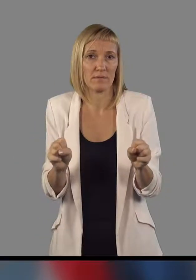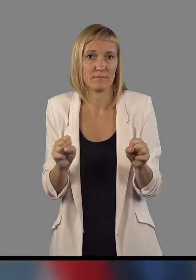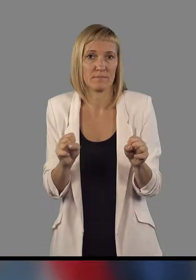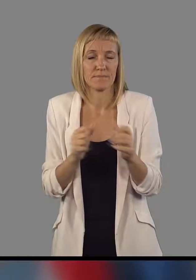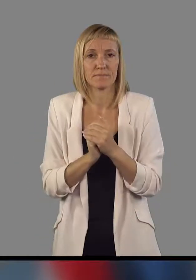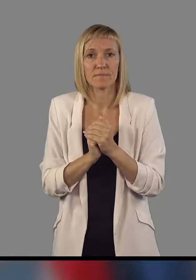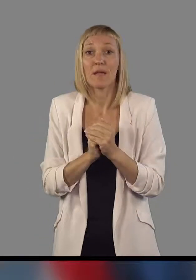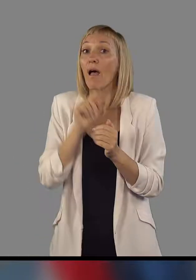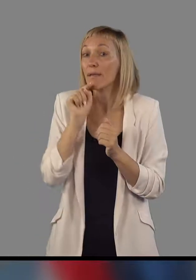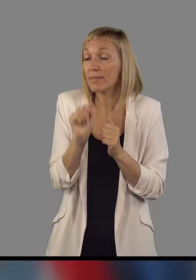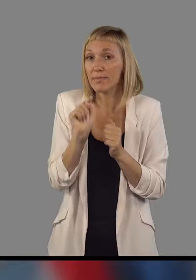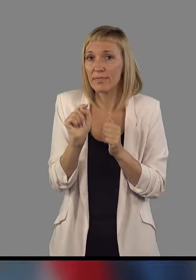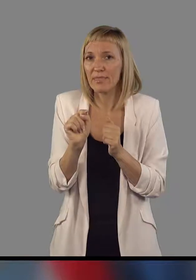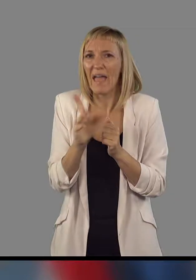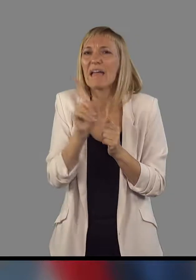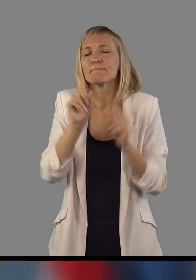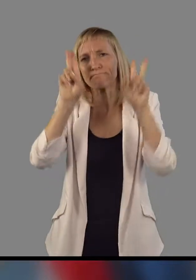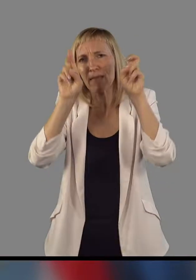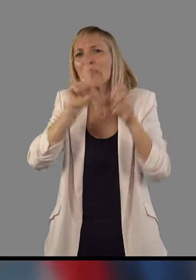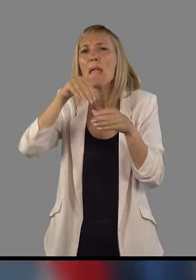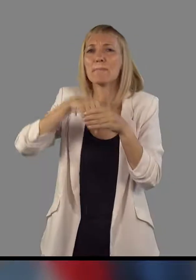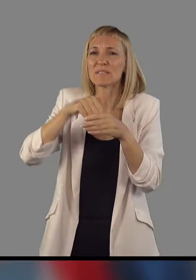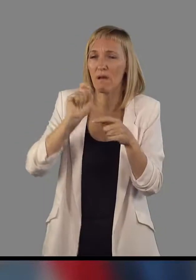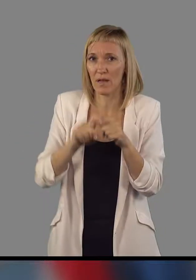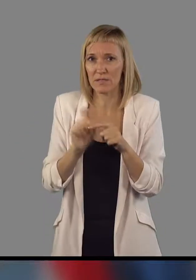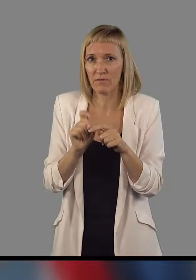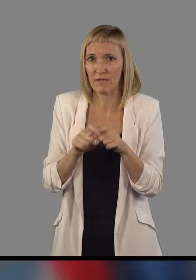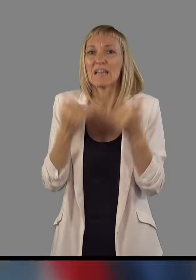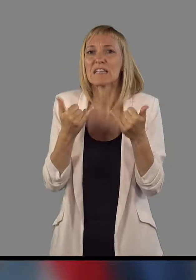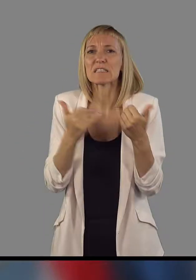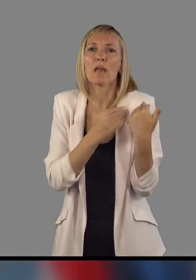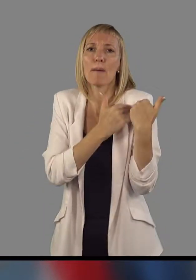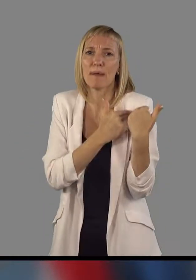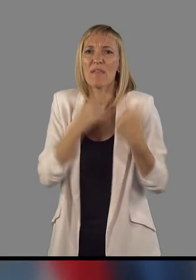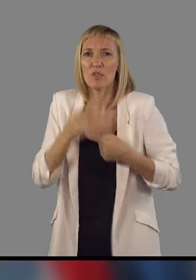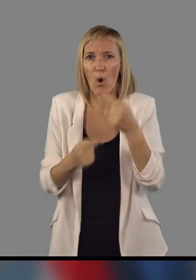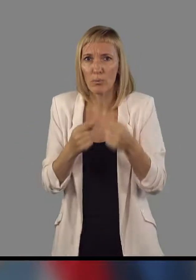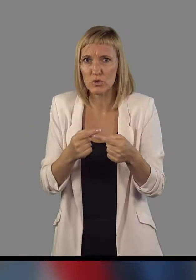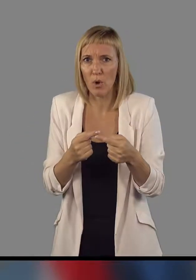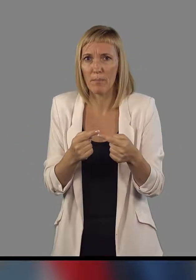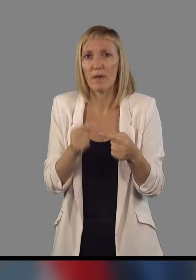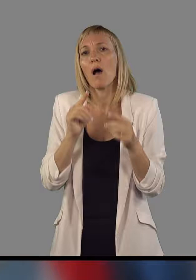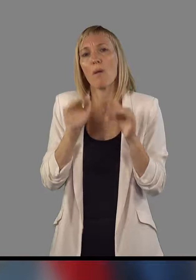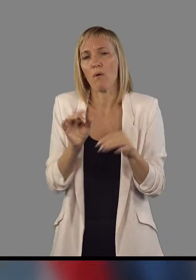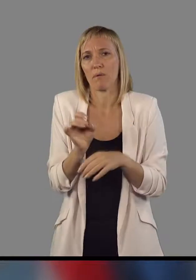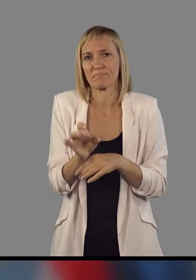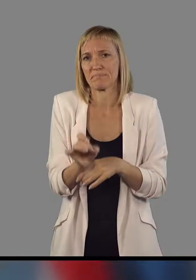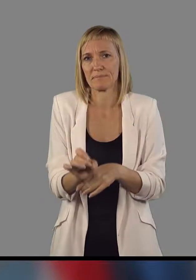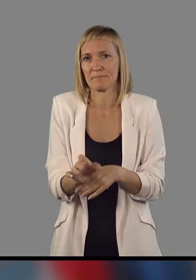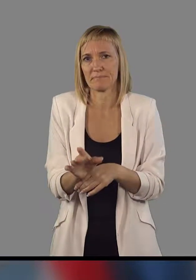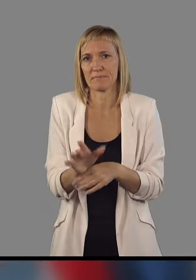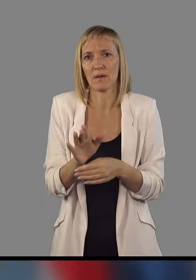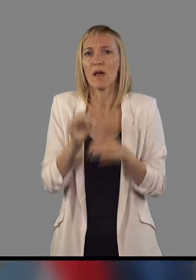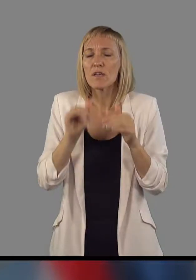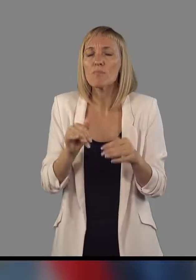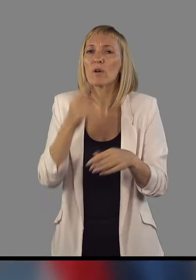izvede. In te nebistvene stvari, ki zdaj bremenijo te postopke, pač morajo odpasti in treba